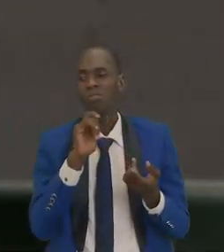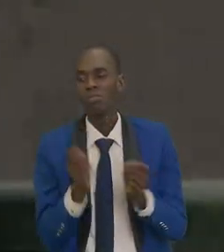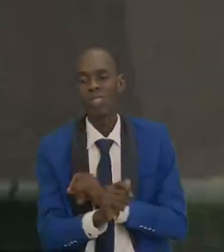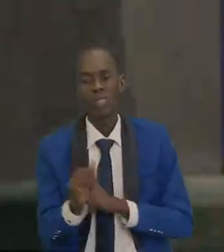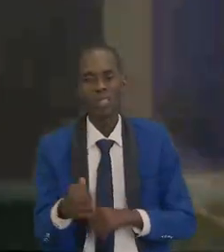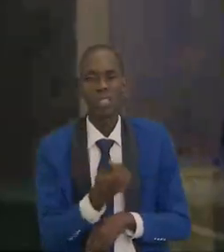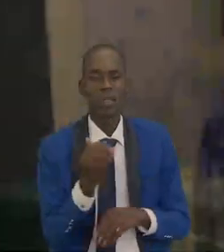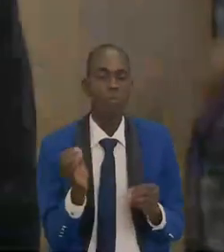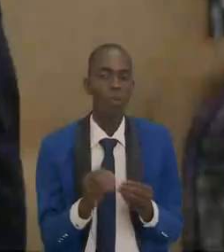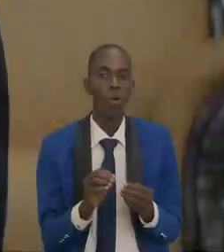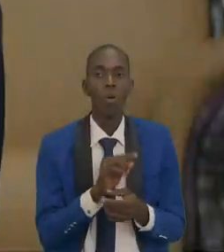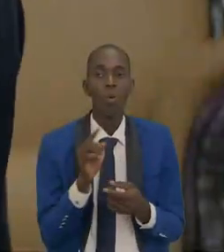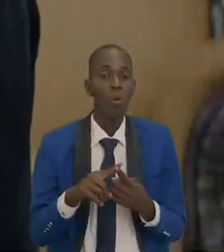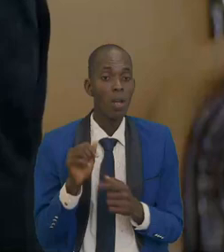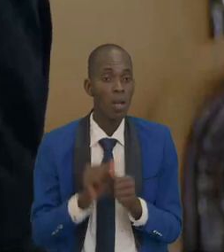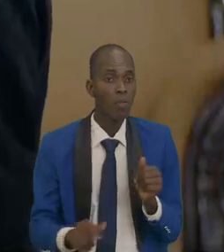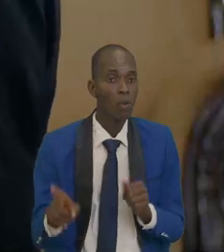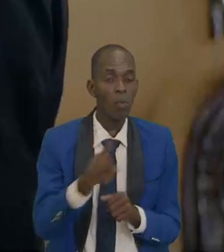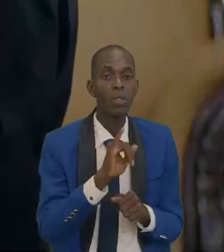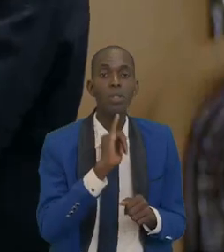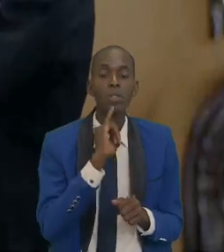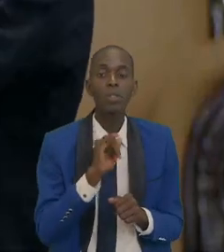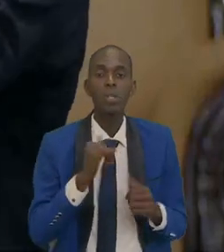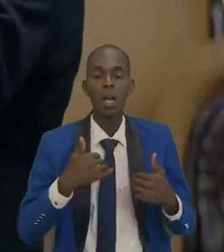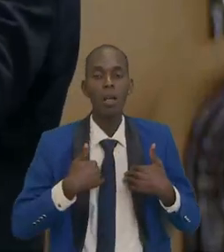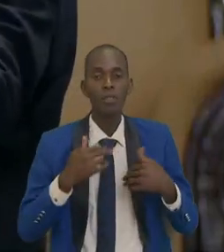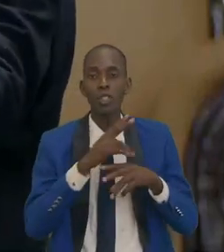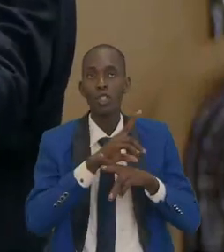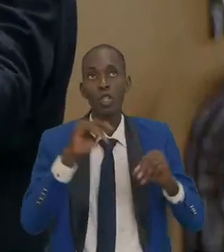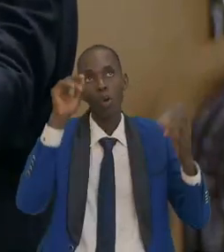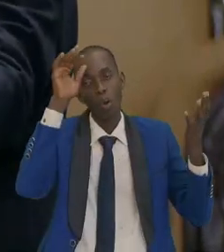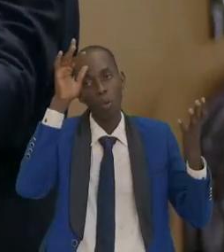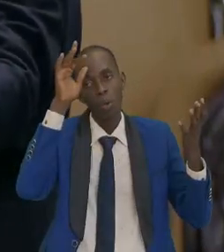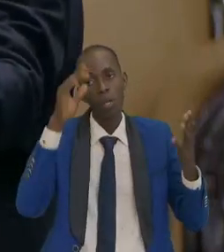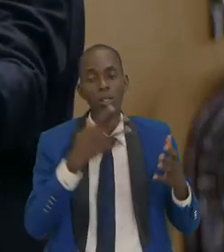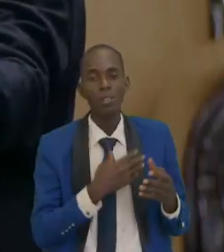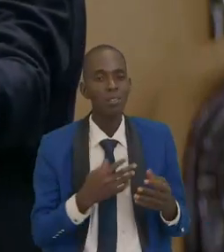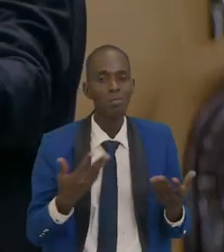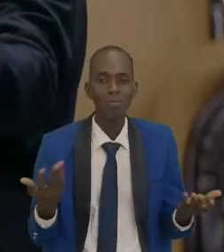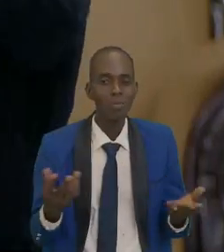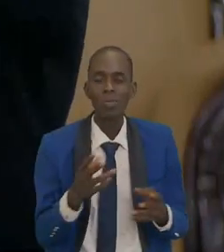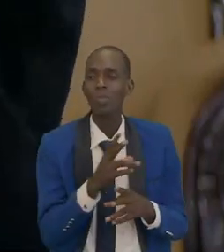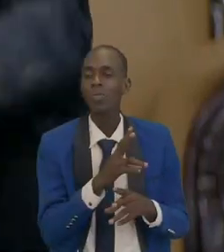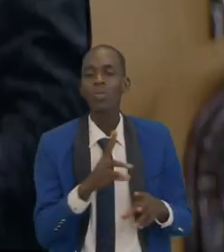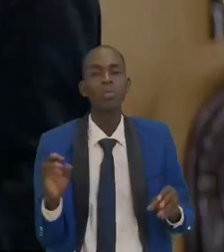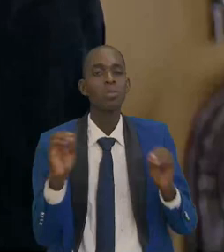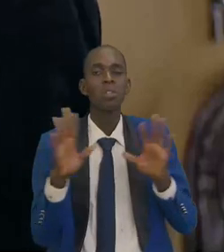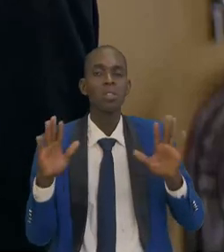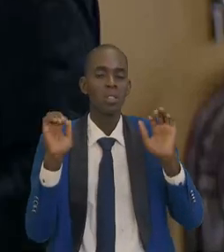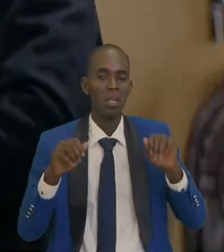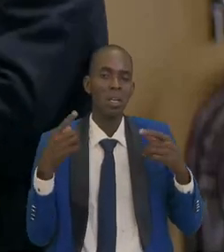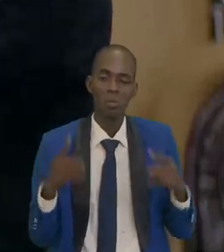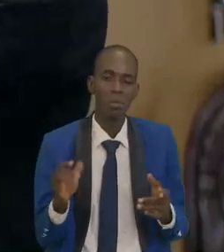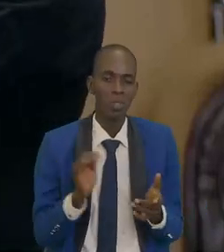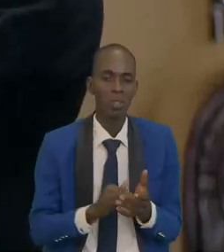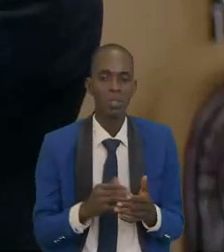Quand tout le monde est désespéré, et ils disent, puis aucun réveil ne viendra plus. Ils ont jeûné,